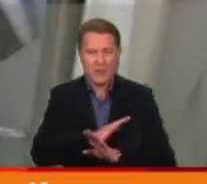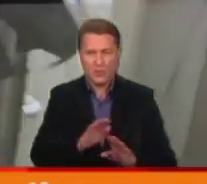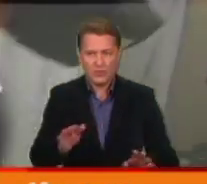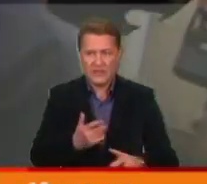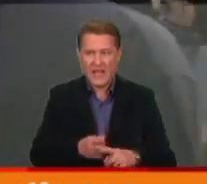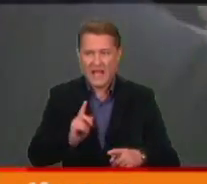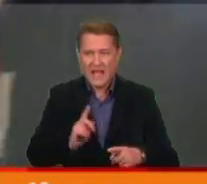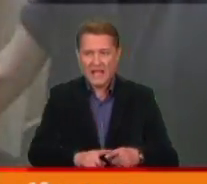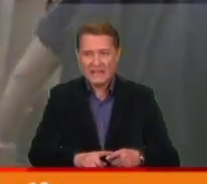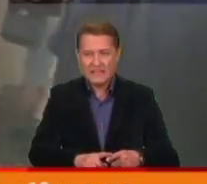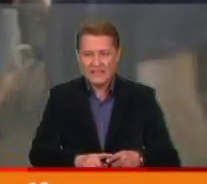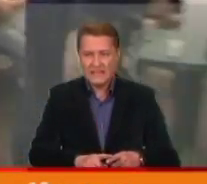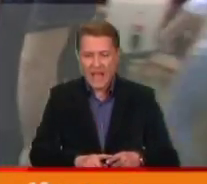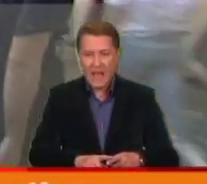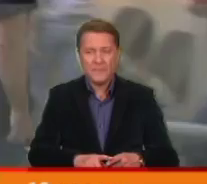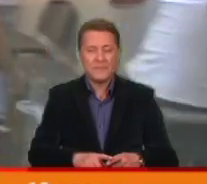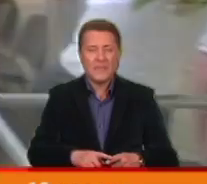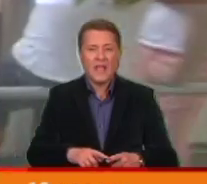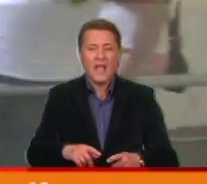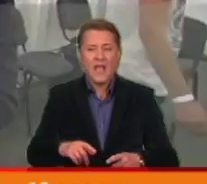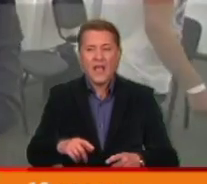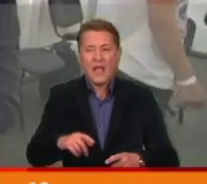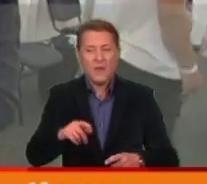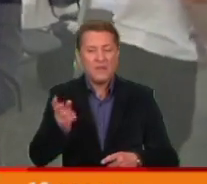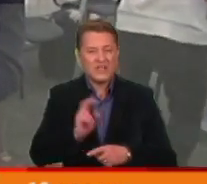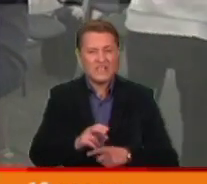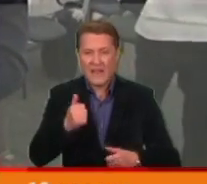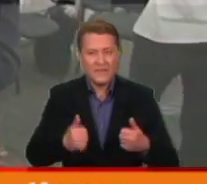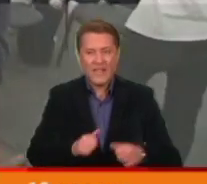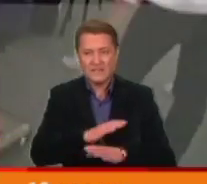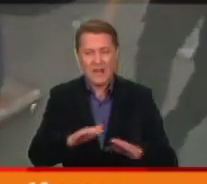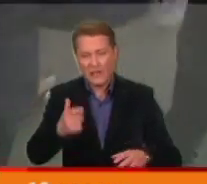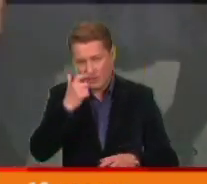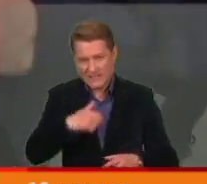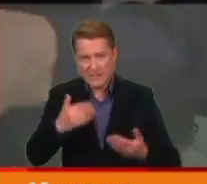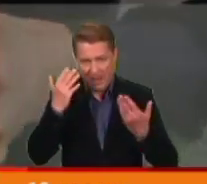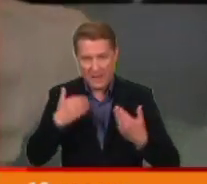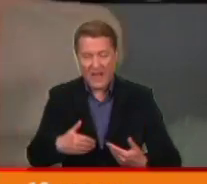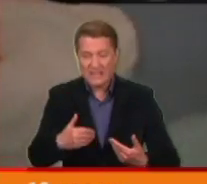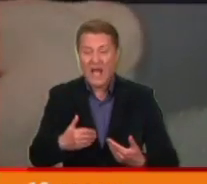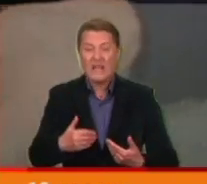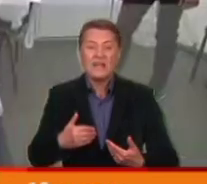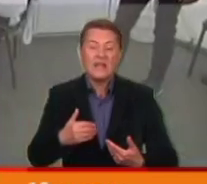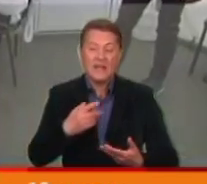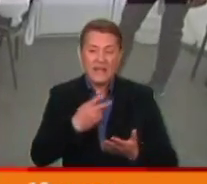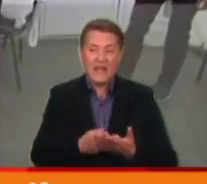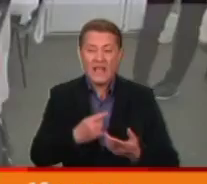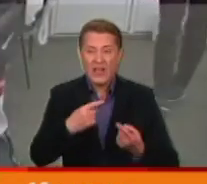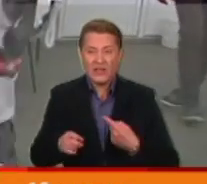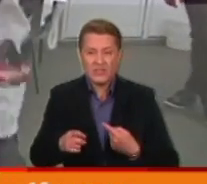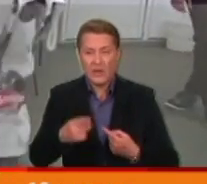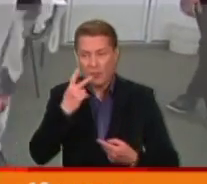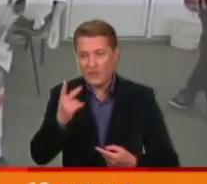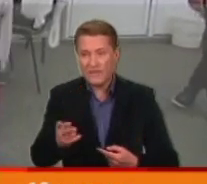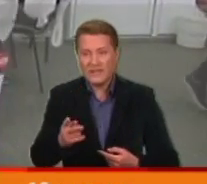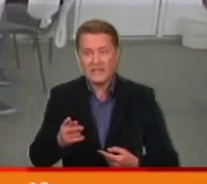Це пацики з Франика. І сюди прийшли не змагатися, а себе показати та на інших подивитися. Пацики гучно заявили